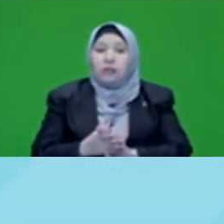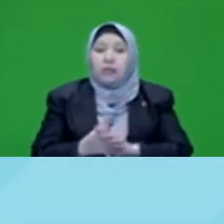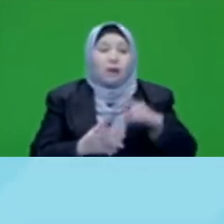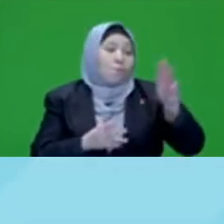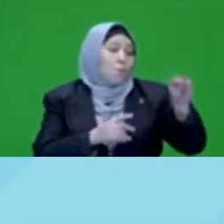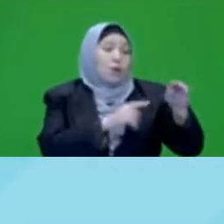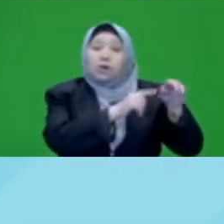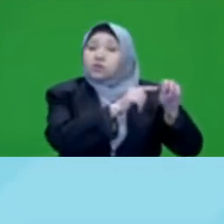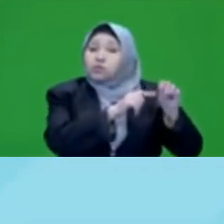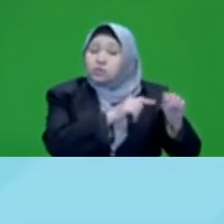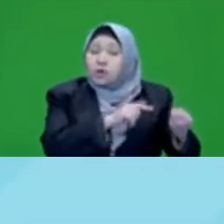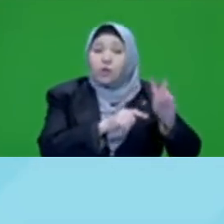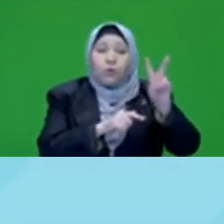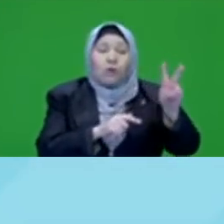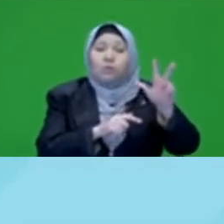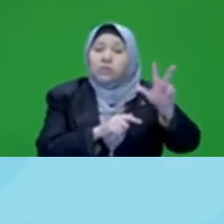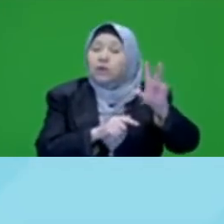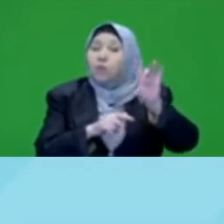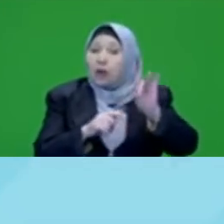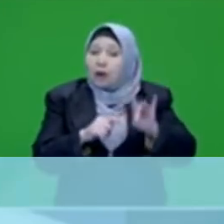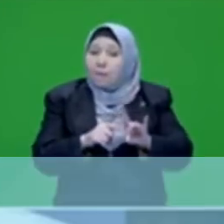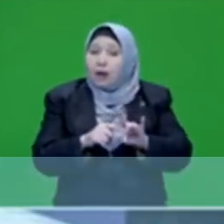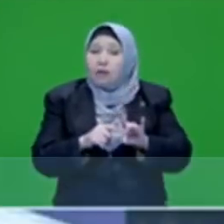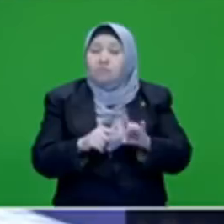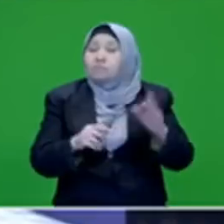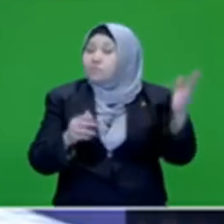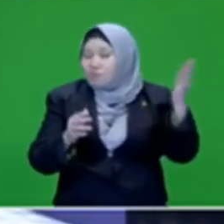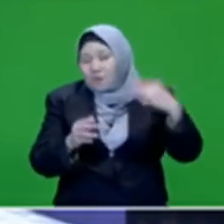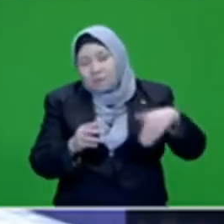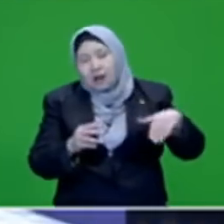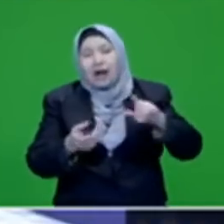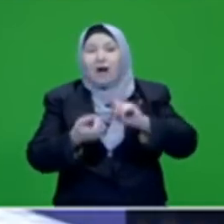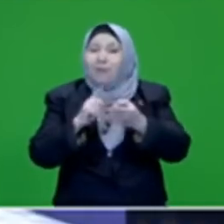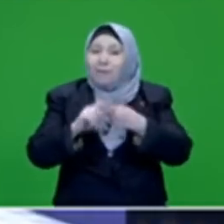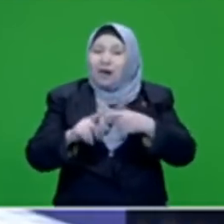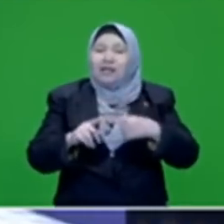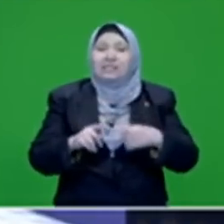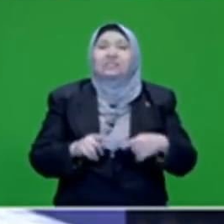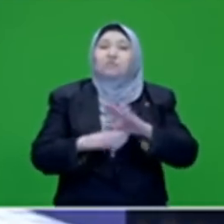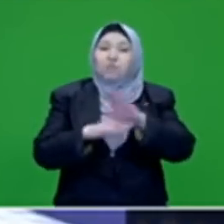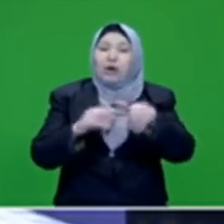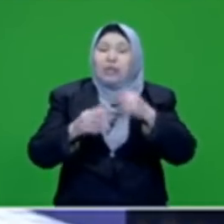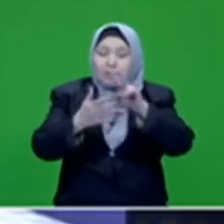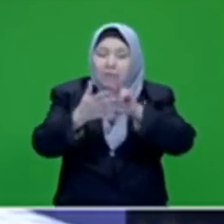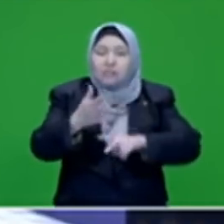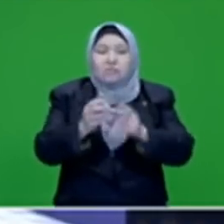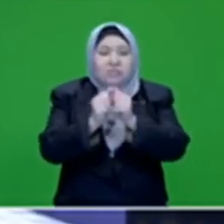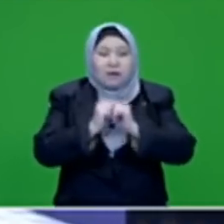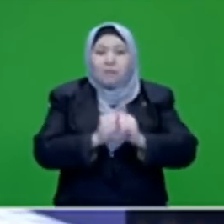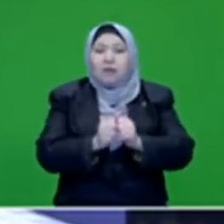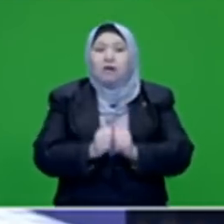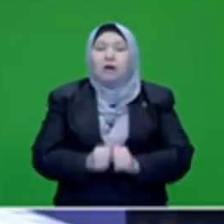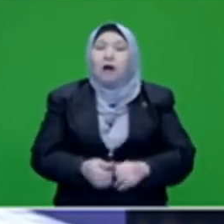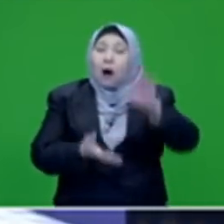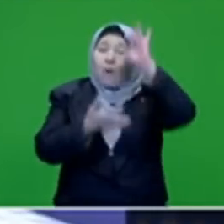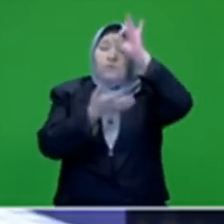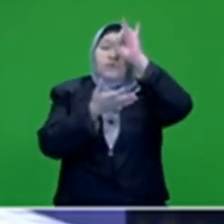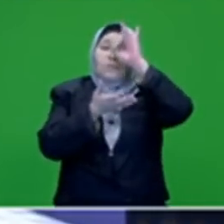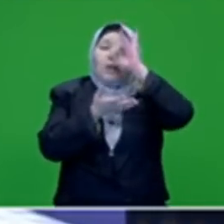halaman 238. Mari sahabat-sahabat semua kita bacakan ayat yang ke-24 ini sama-sama insya-Allah.